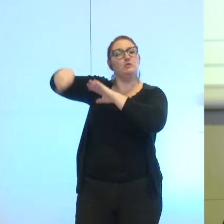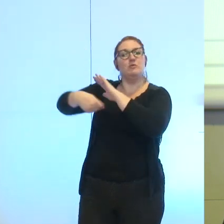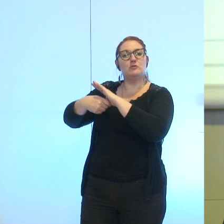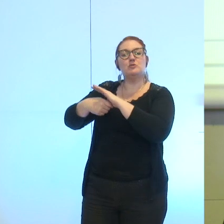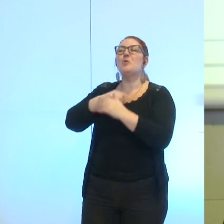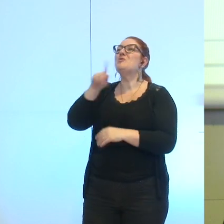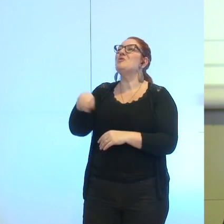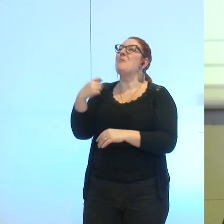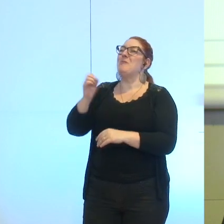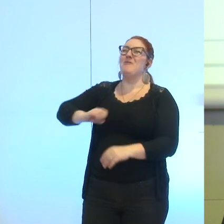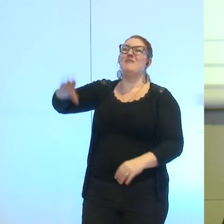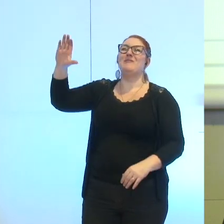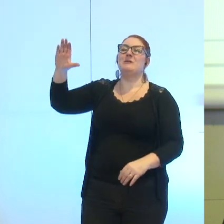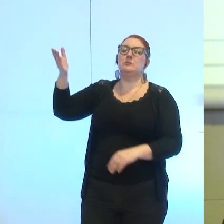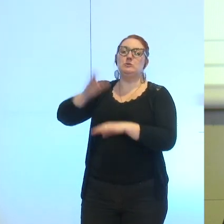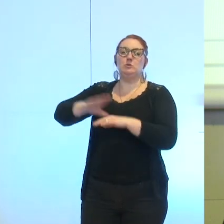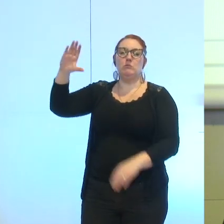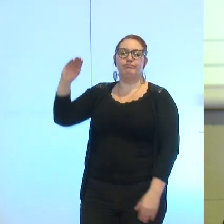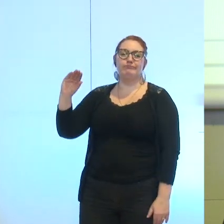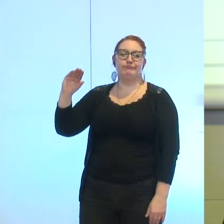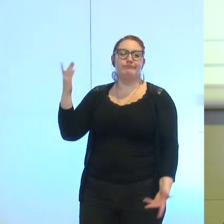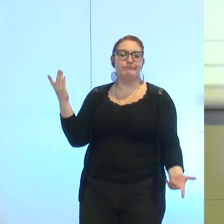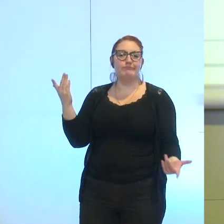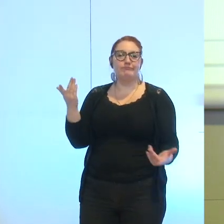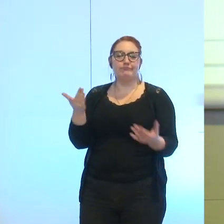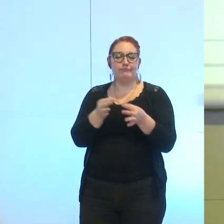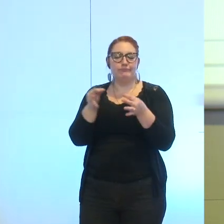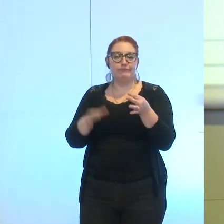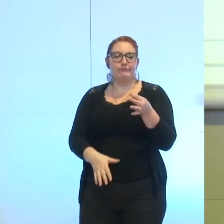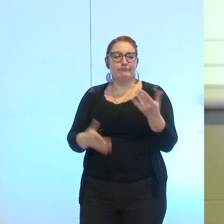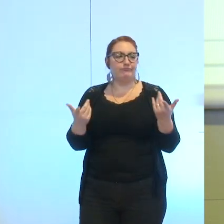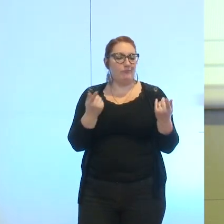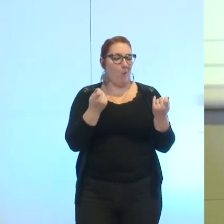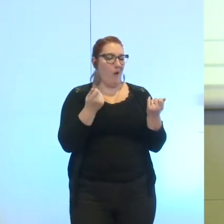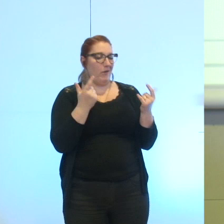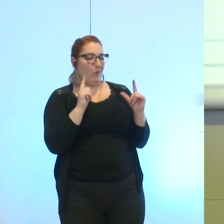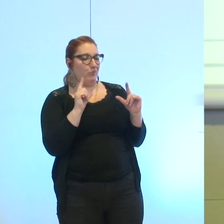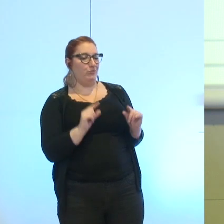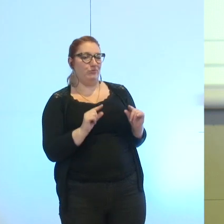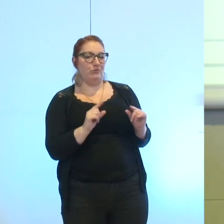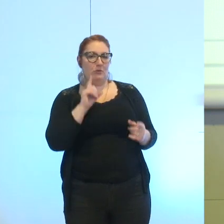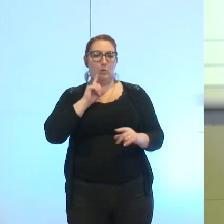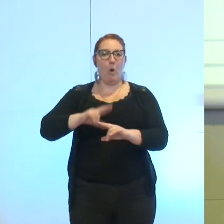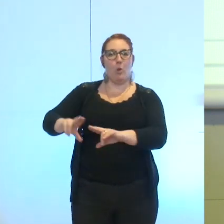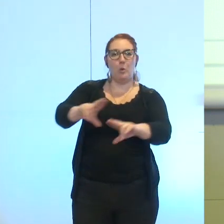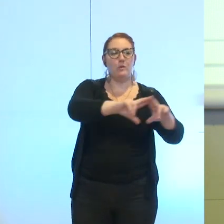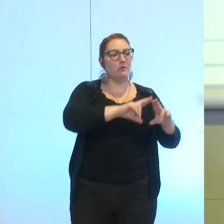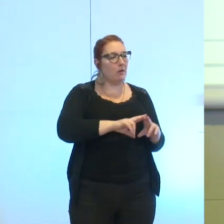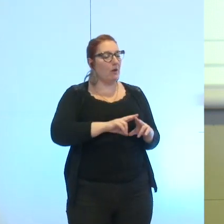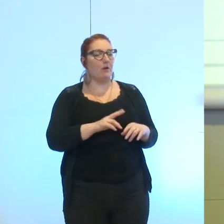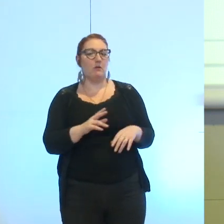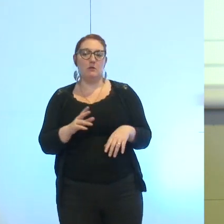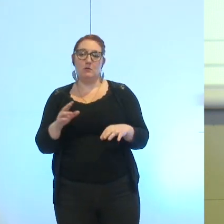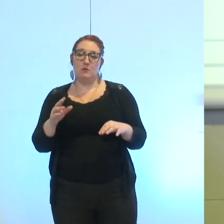que ce qui était annoncé ce qui a fortement impacter les moyens disponibles pour le gros entretien des équipements